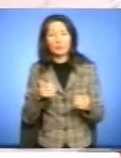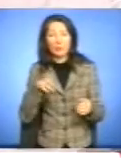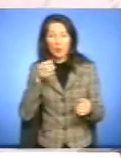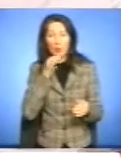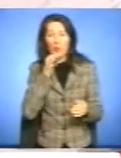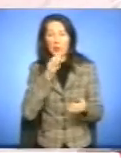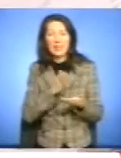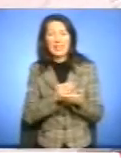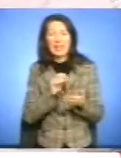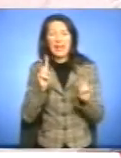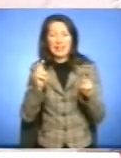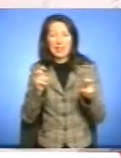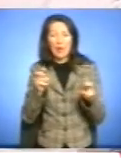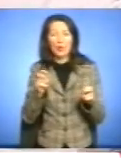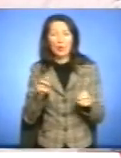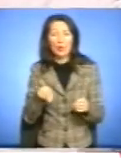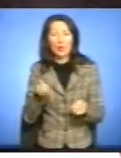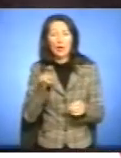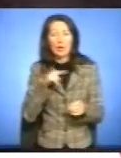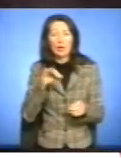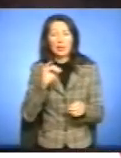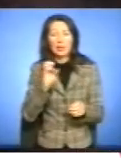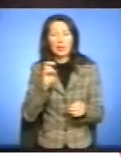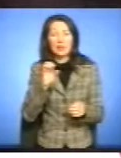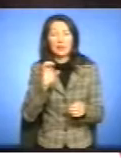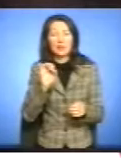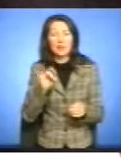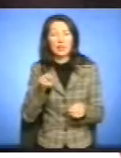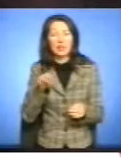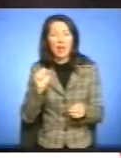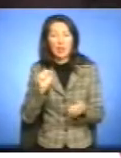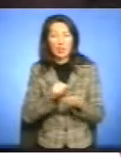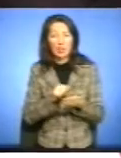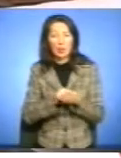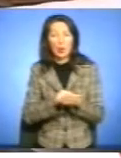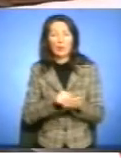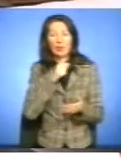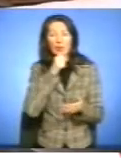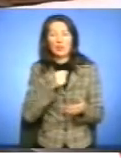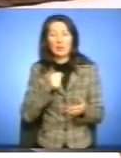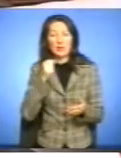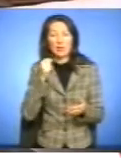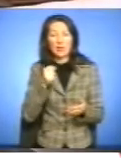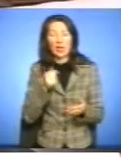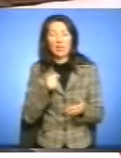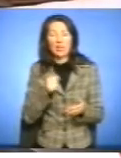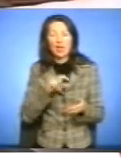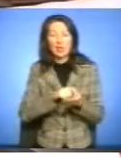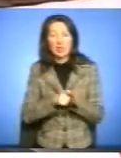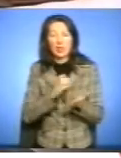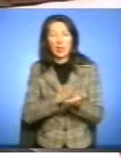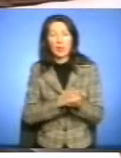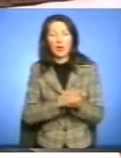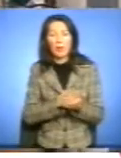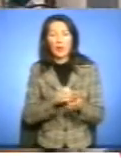роботами, дипломними і навіть бувало дисертаціями. Старшокласники мають мотивацію перемагати у конкурсі. Це лише перші кроки до